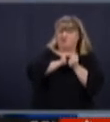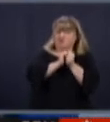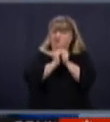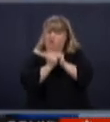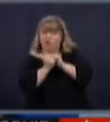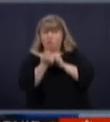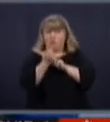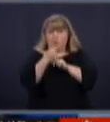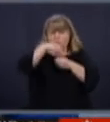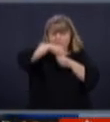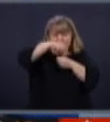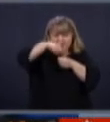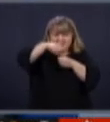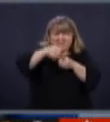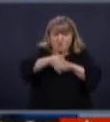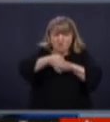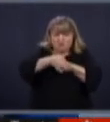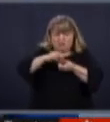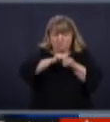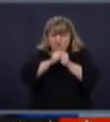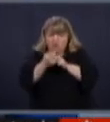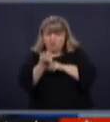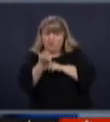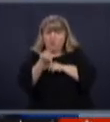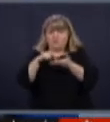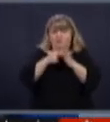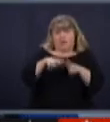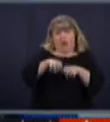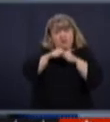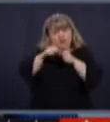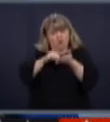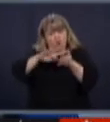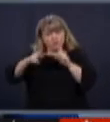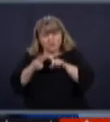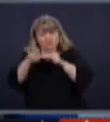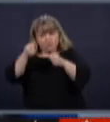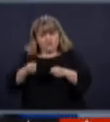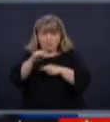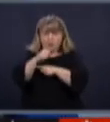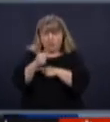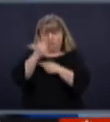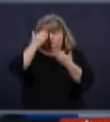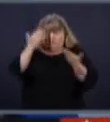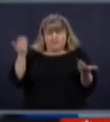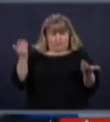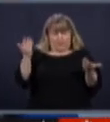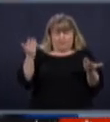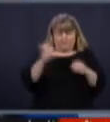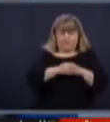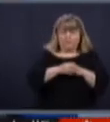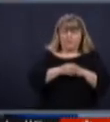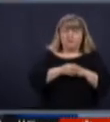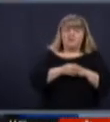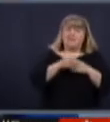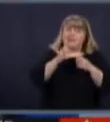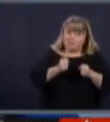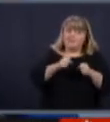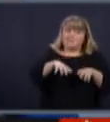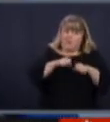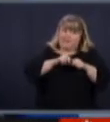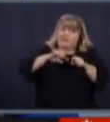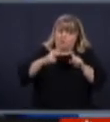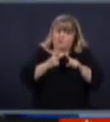on va être protégé ou pas. La question de la réinfection actuellement, c'est peut-être possible, mais on pense plutôt que c'est